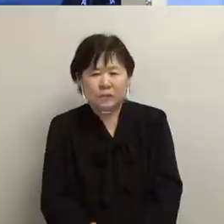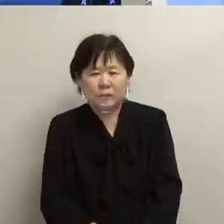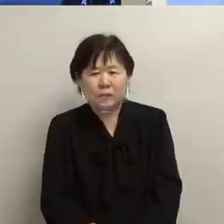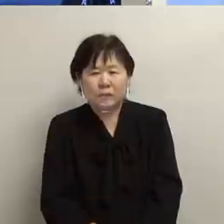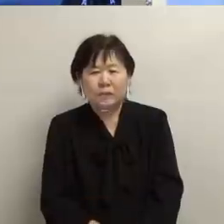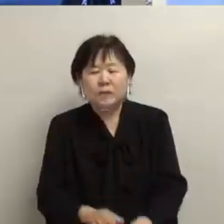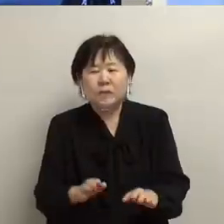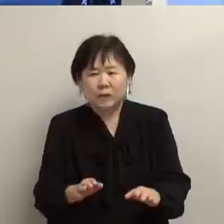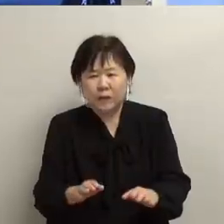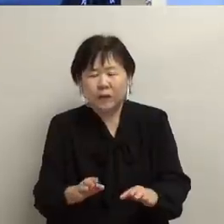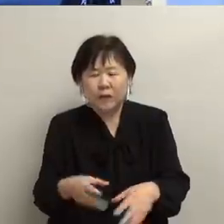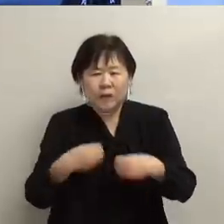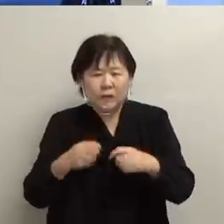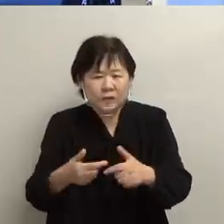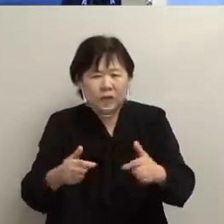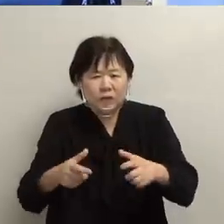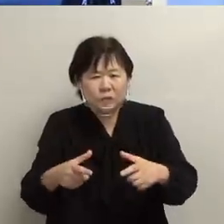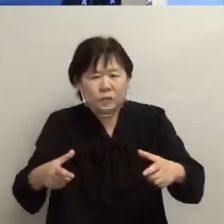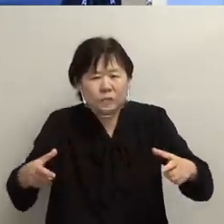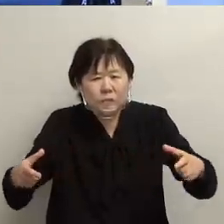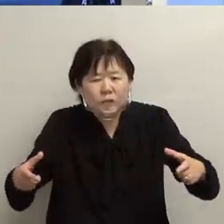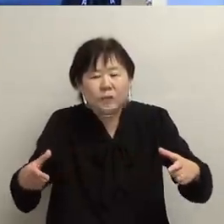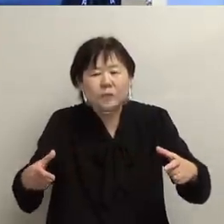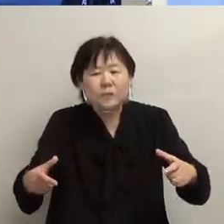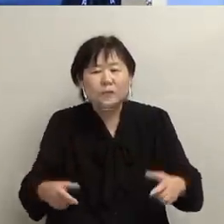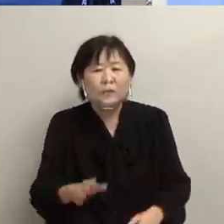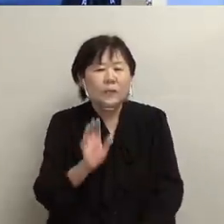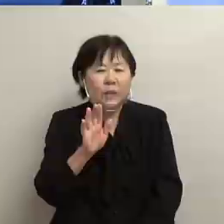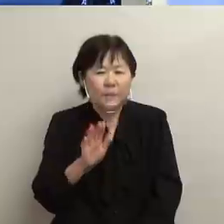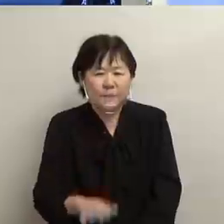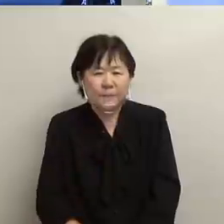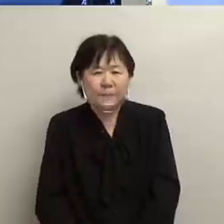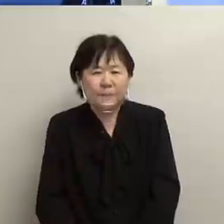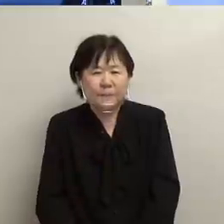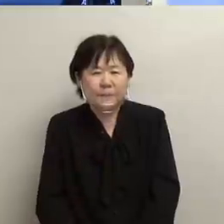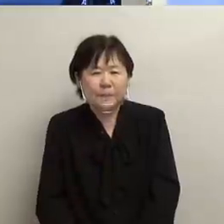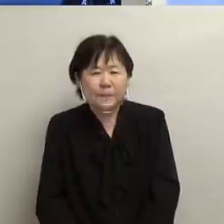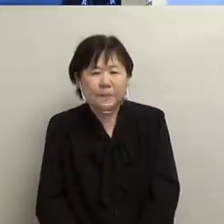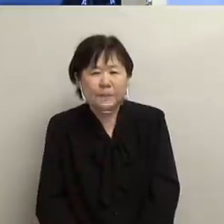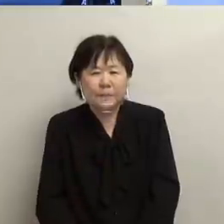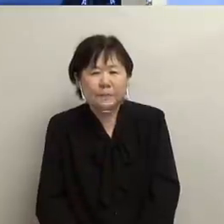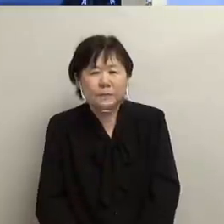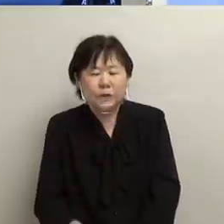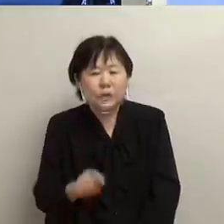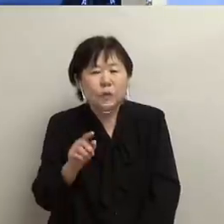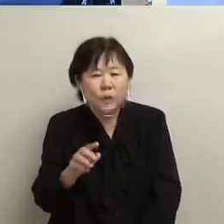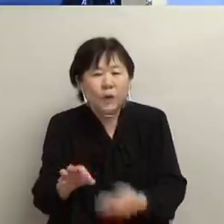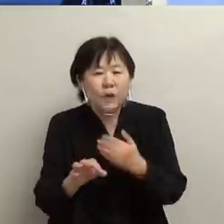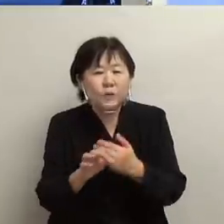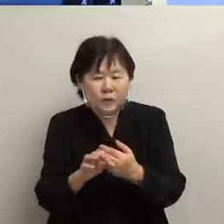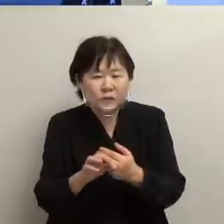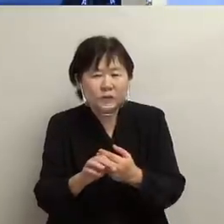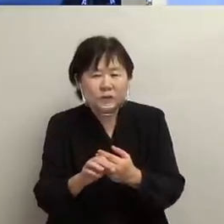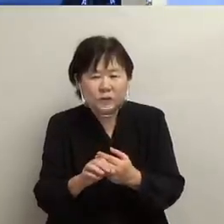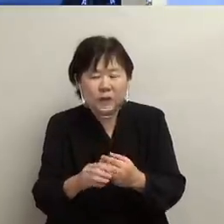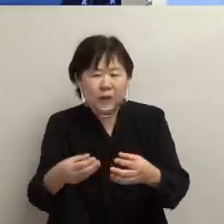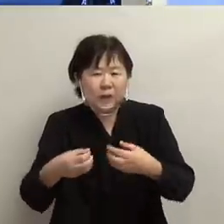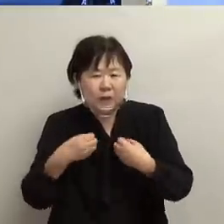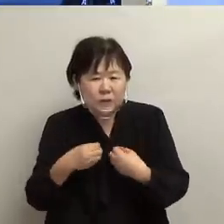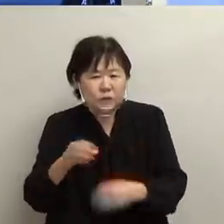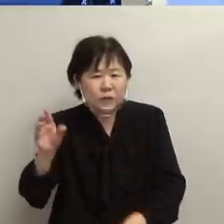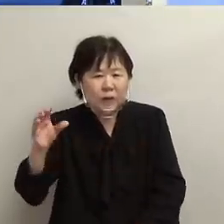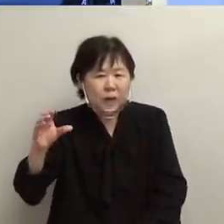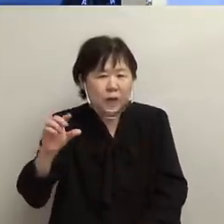な感性拡大広がってるって事が事実としてあるわけですよねでここがもし下がればですねそれは県民